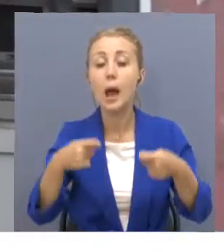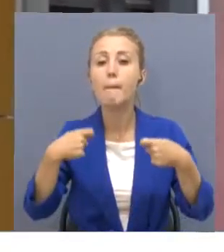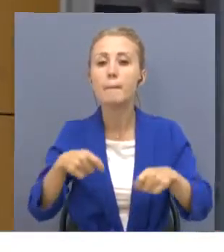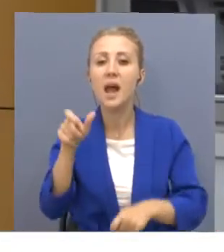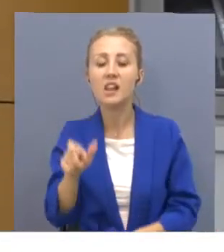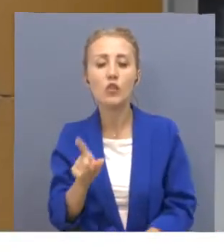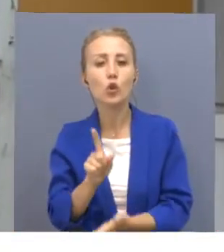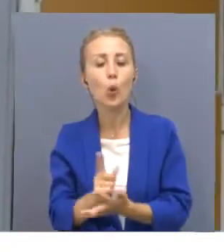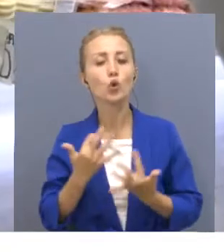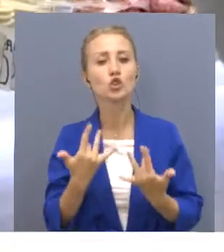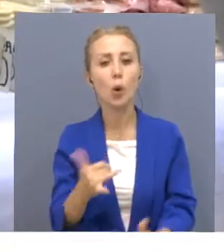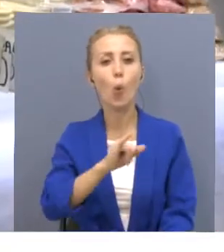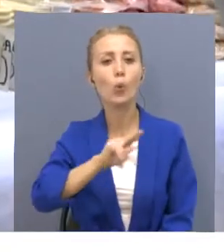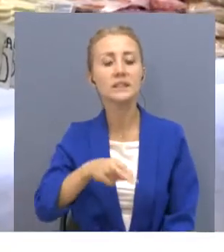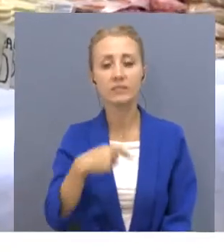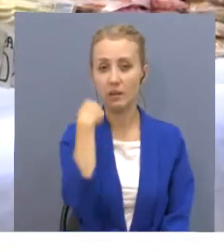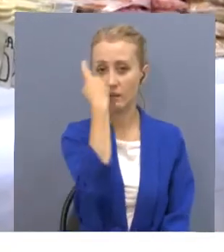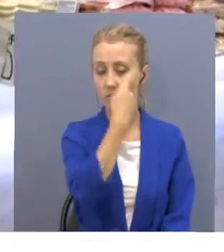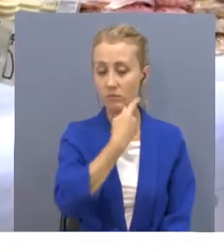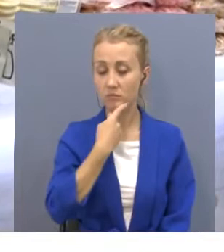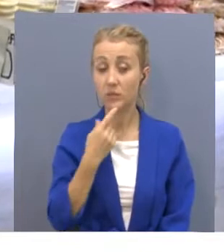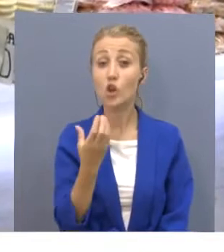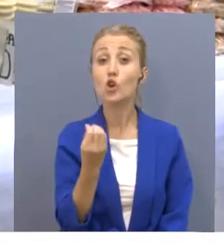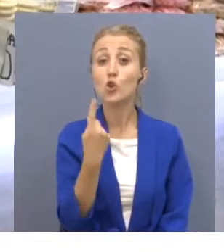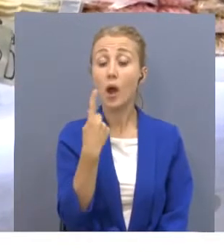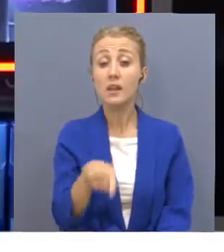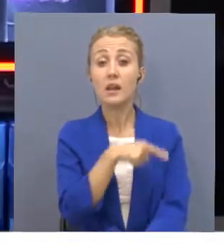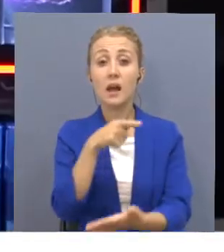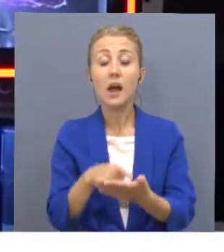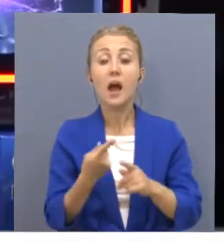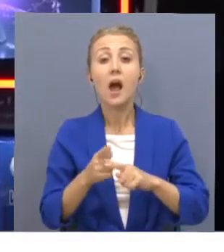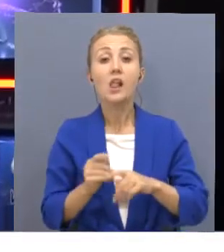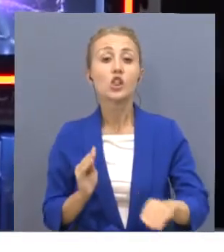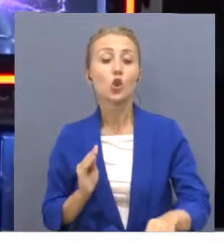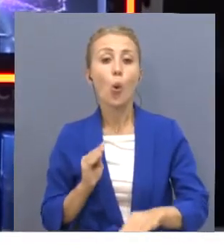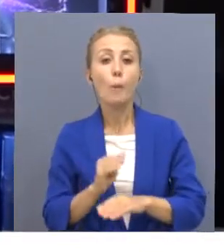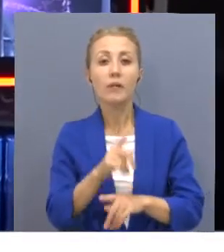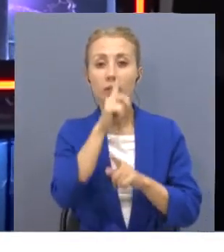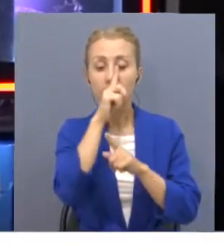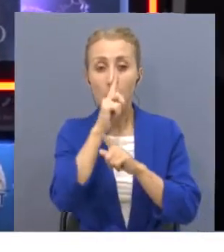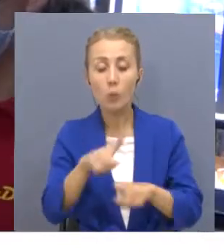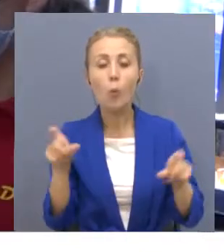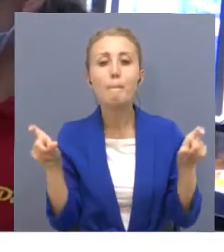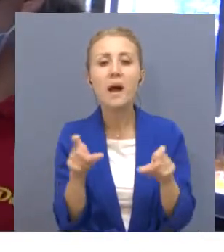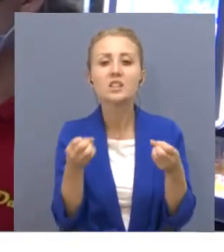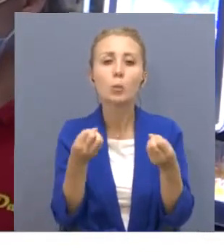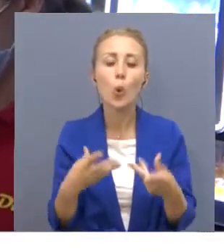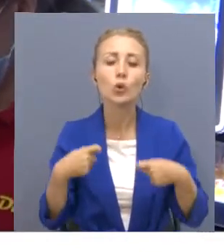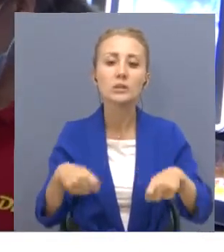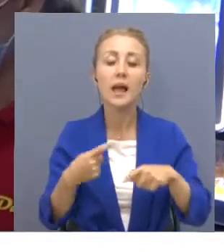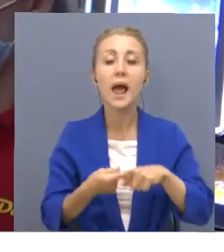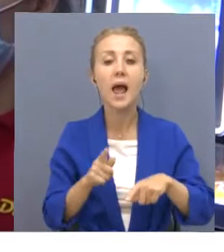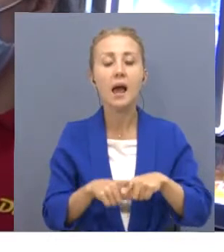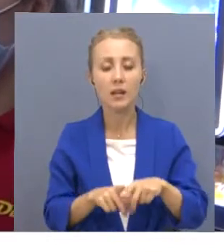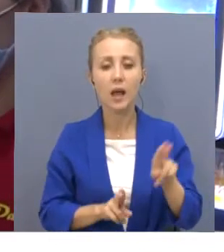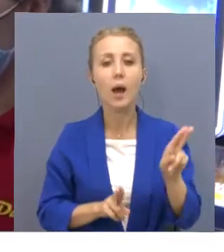от потребителя удостоверения личности. Еще один нюанс – табачные добавки для кальяна не будут находиться на полках магазинов. Это правило